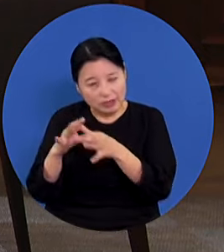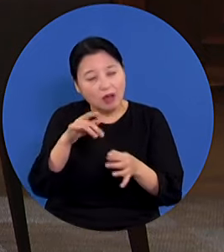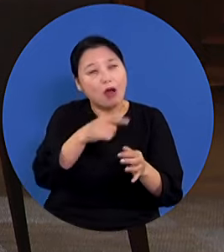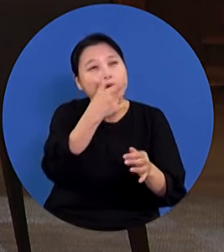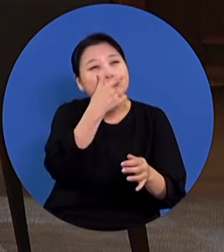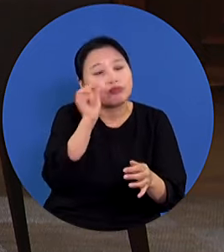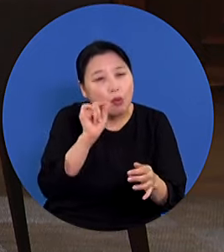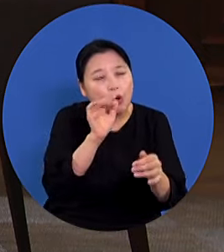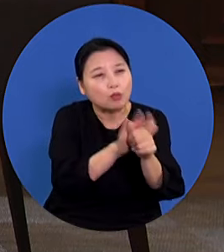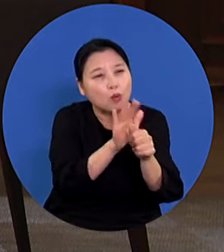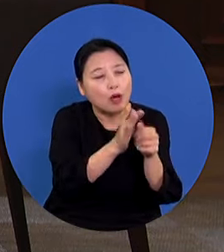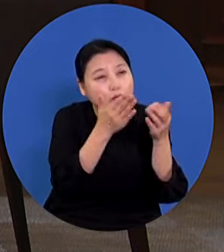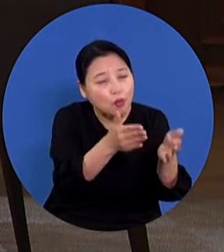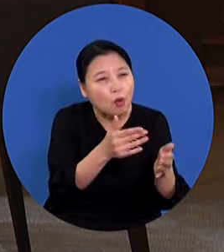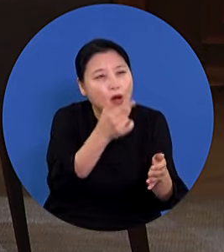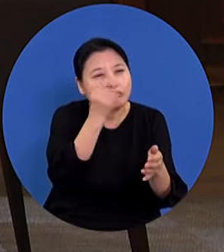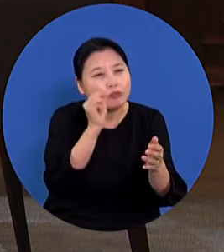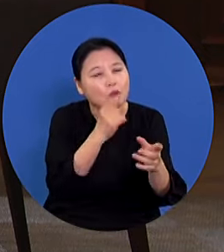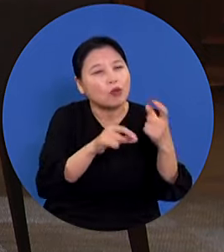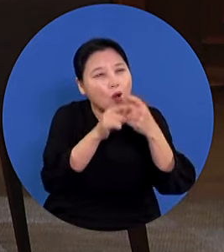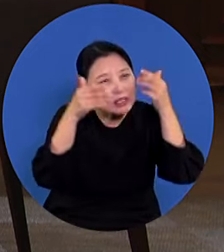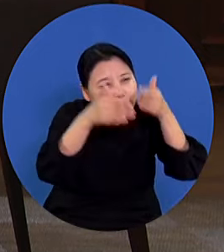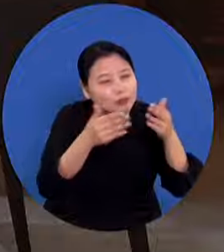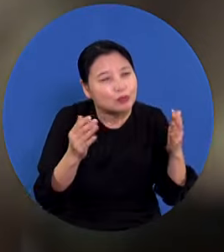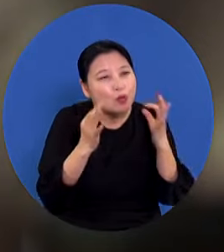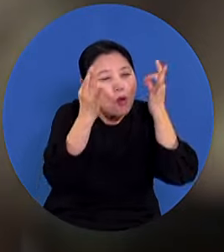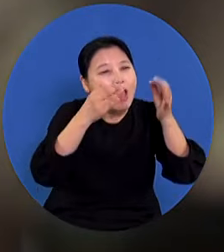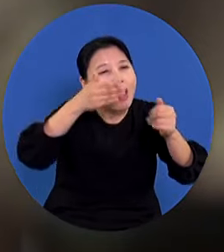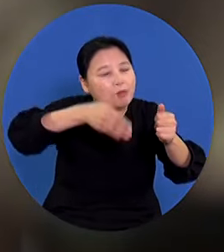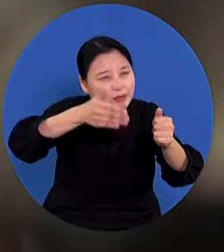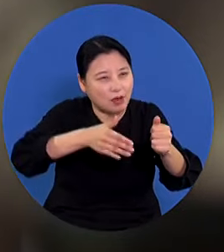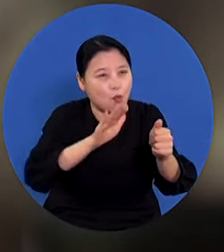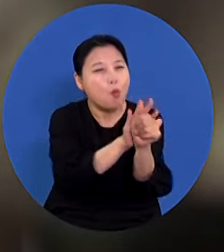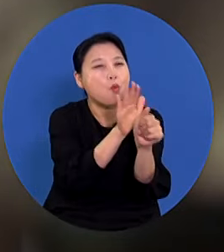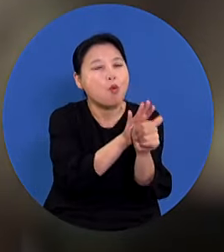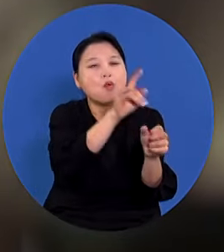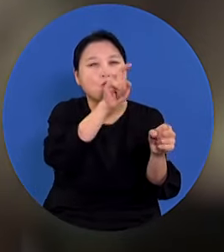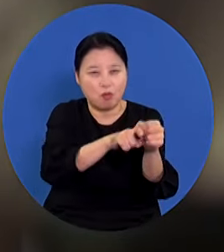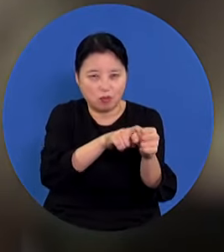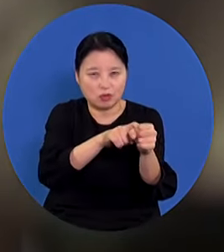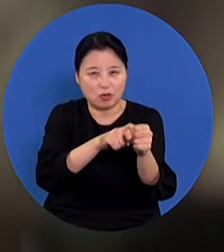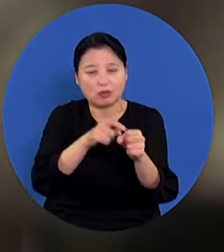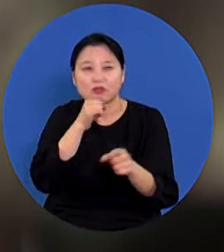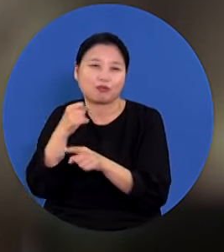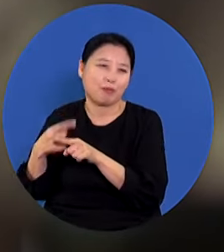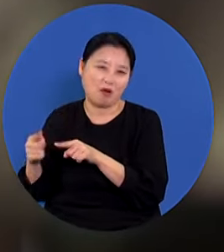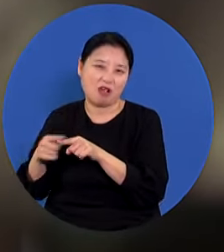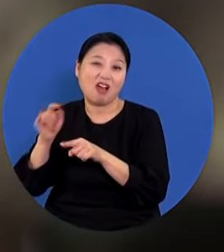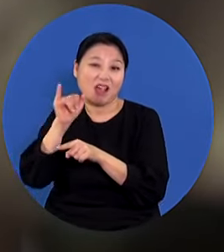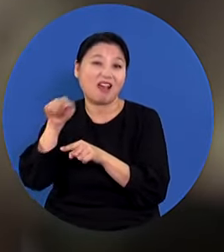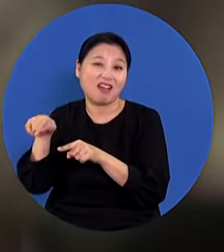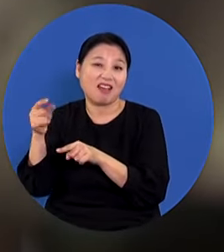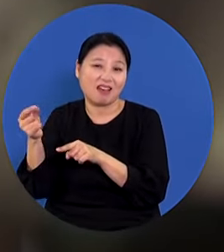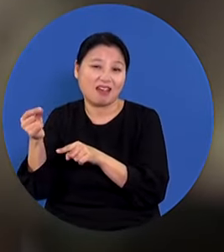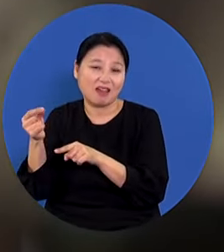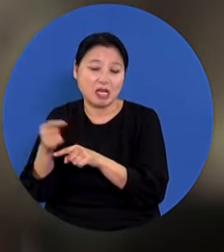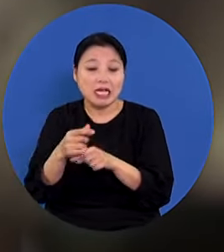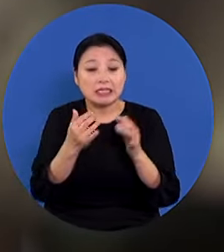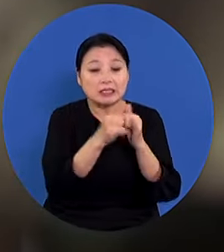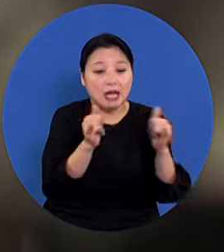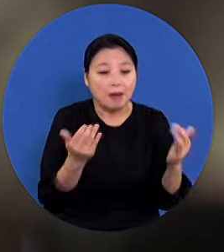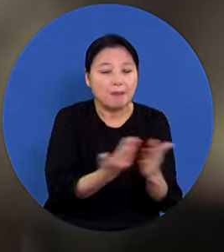부족하니까 이런 거를 더 그렇죠. 성장시키면 좋겠습니다. 예. 그런 활용을 하기 위해서 사람을 더 성장할 수